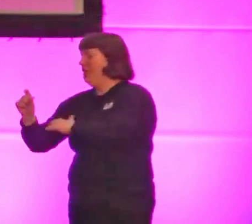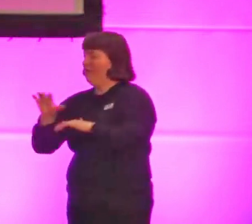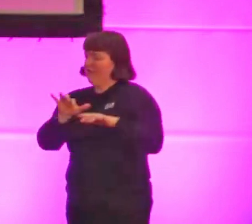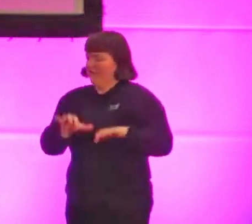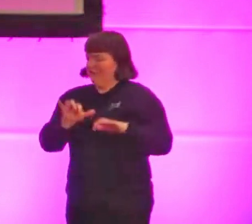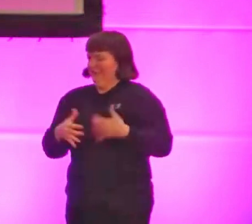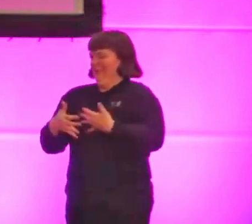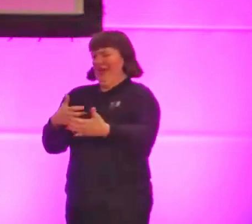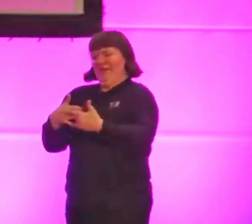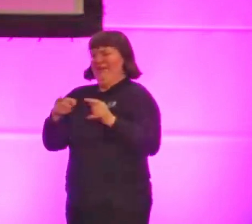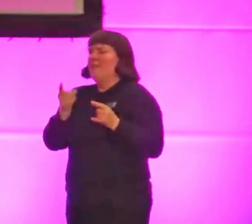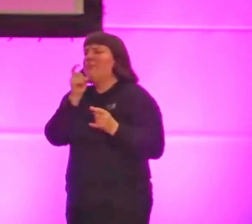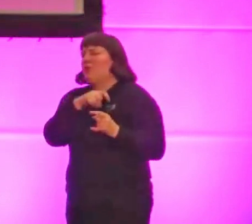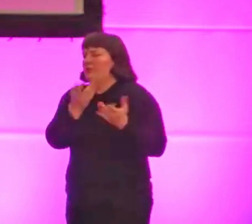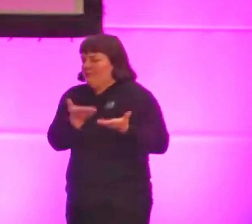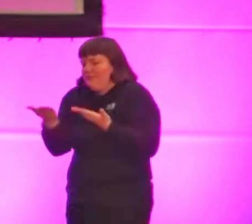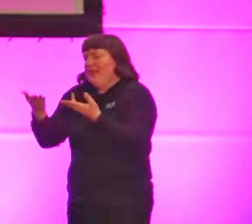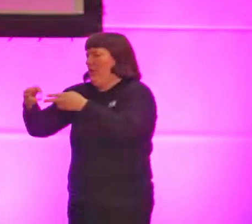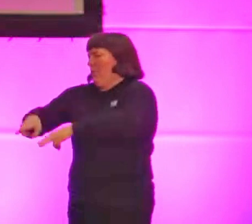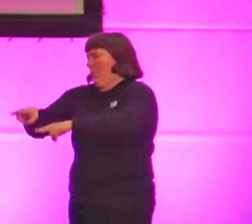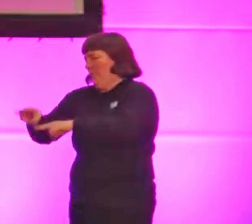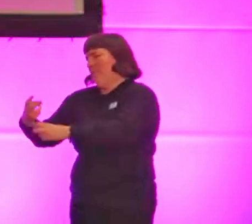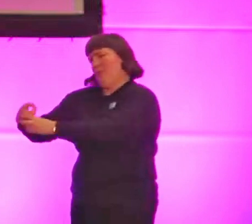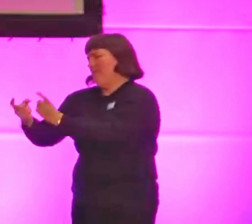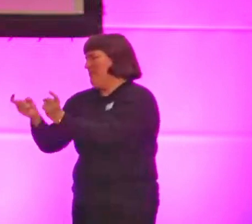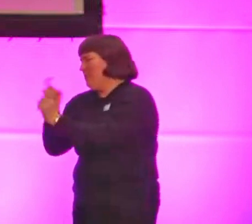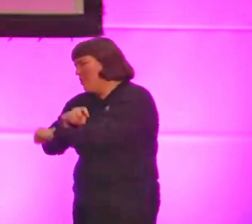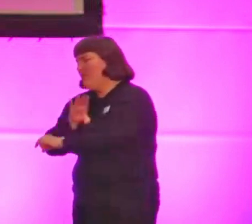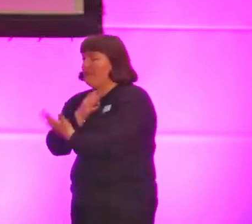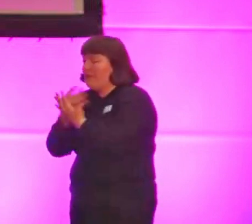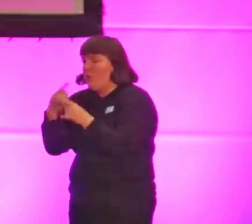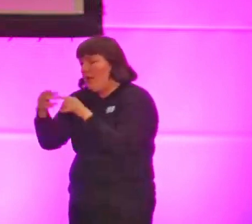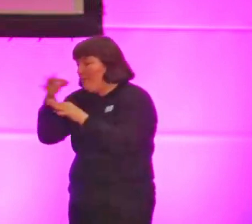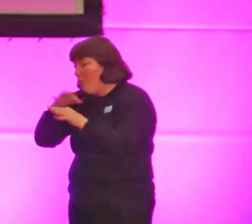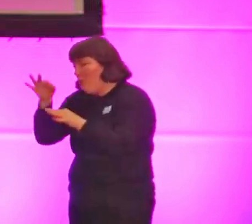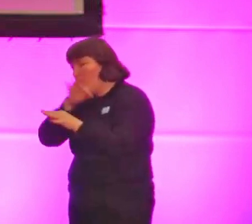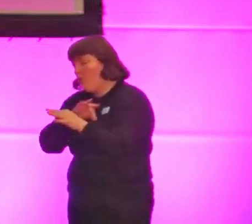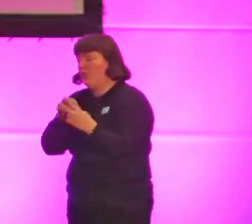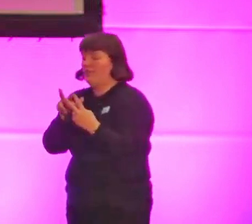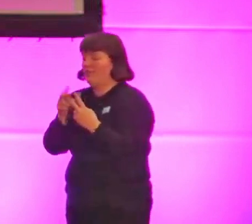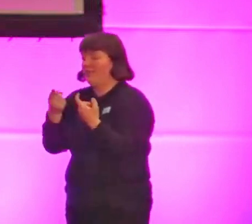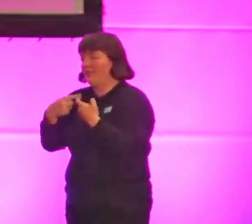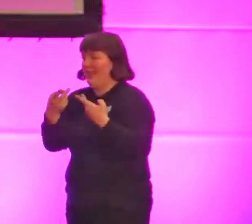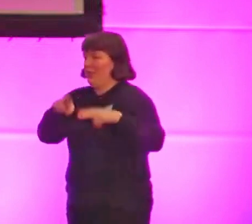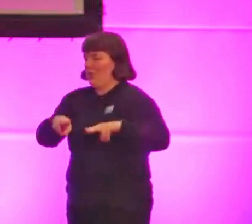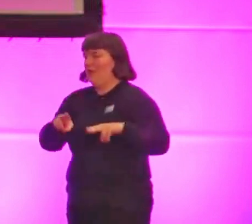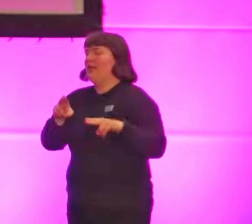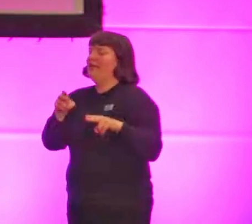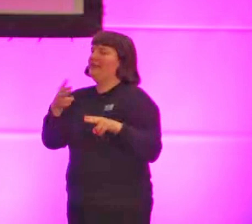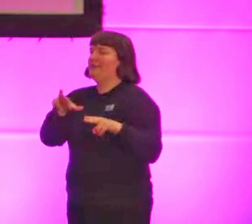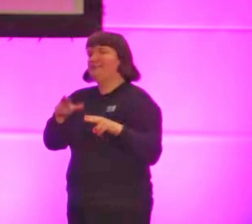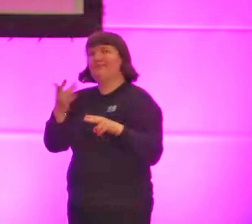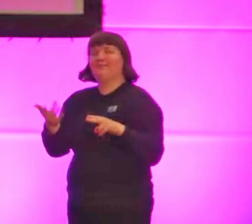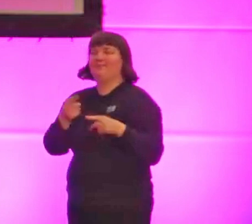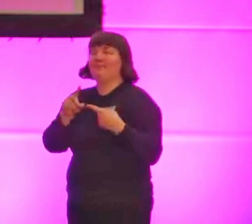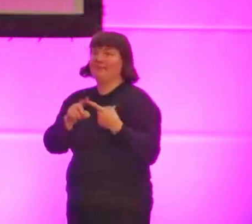här inte kan prövas. Och då har det varit många olika frågor, men två har ju rört jurisdiktion. Det vill säga, ett har